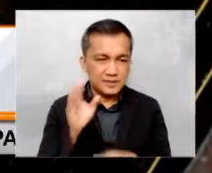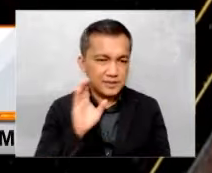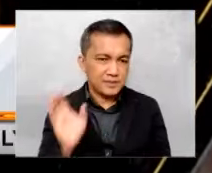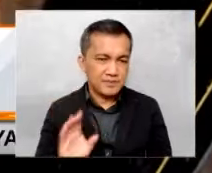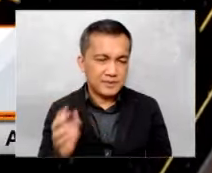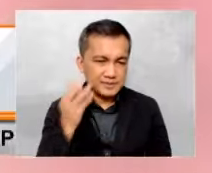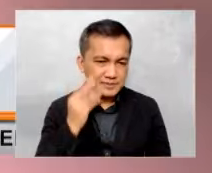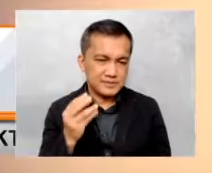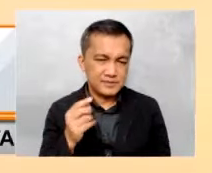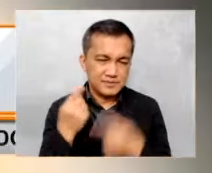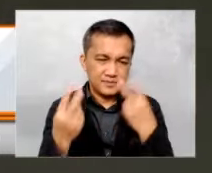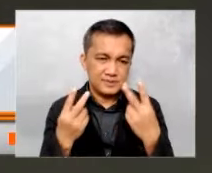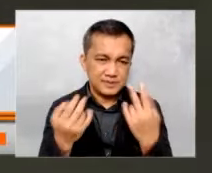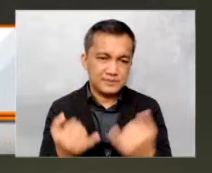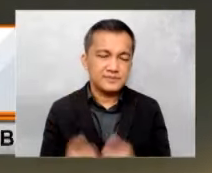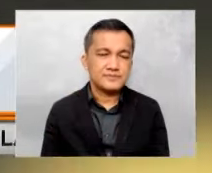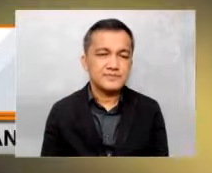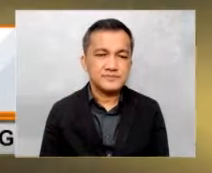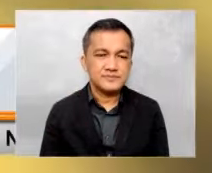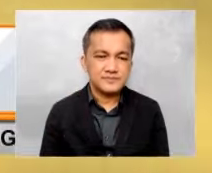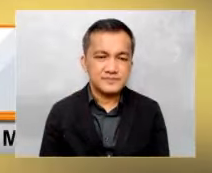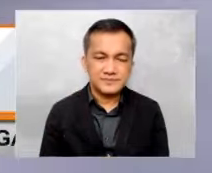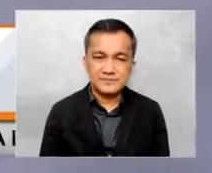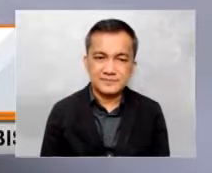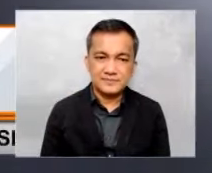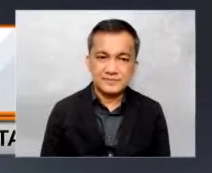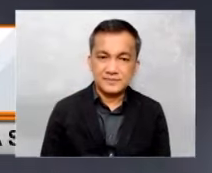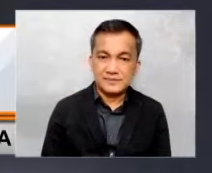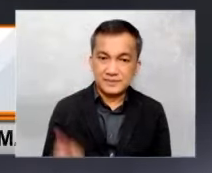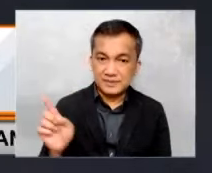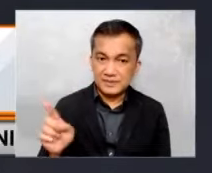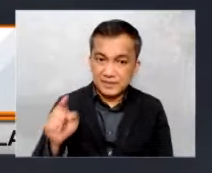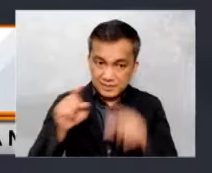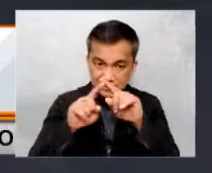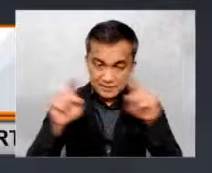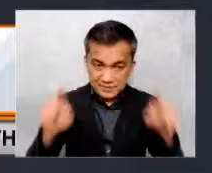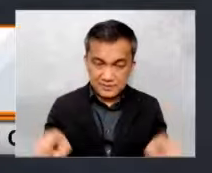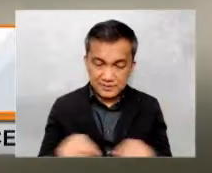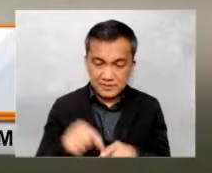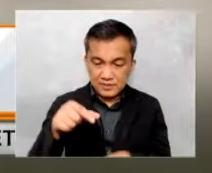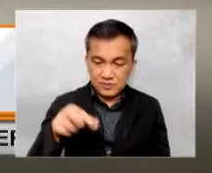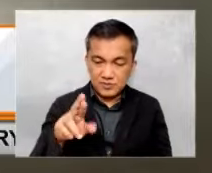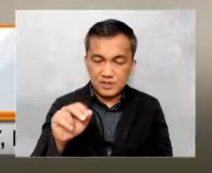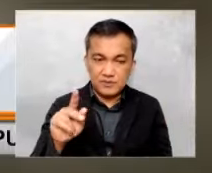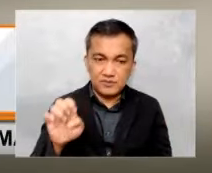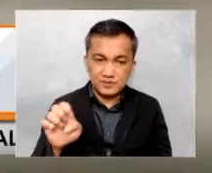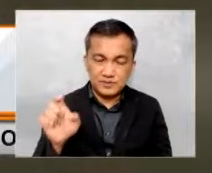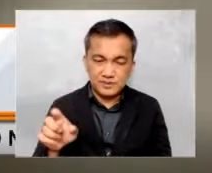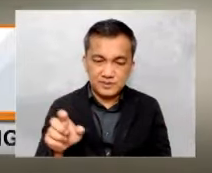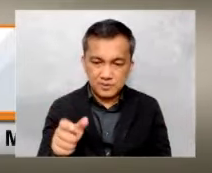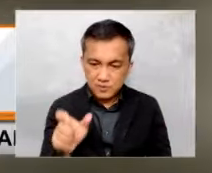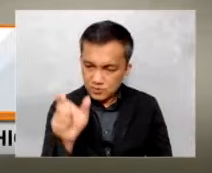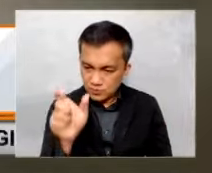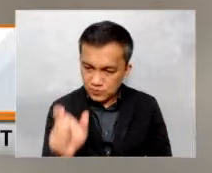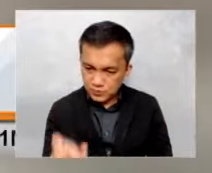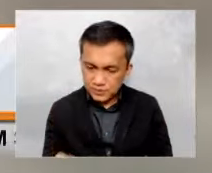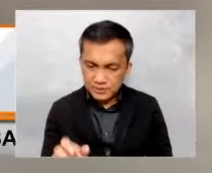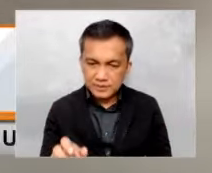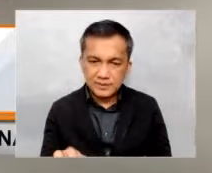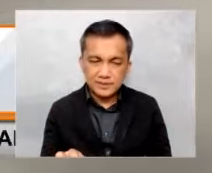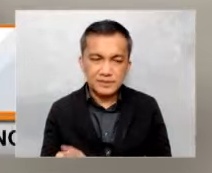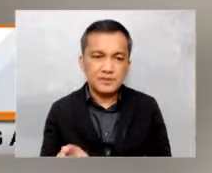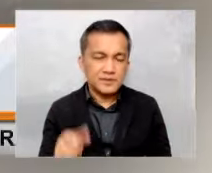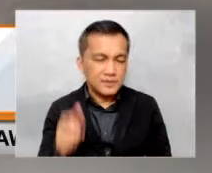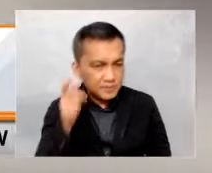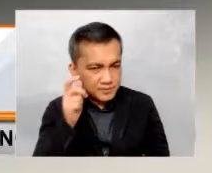ngayong undas. Gaya na lamang ng lapida na ito na may QR code. Kapag in-scan mo ay mapapakinggan na ang